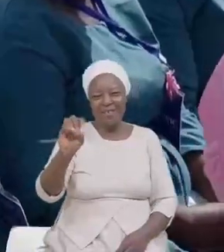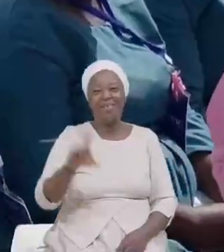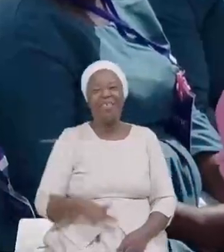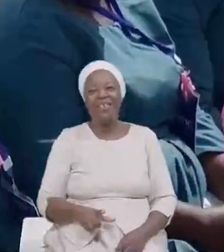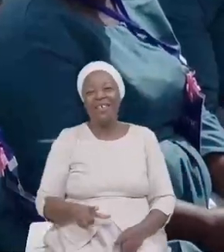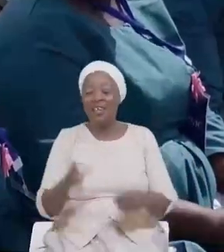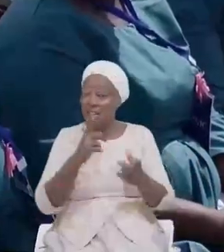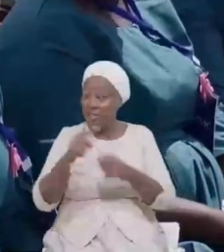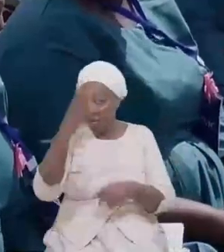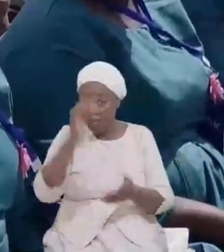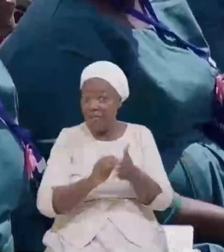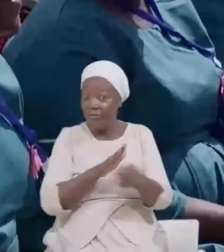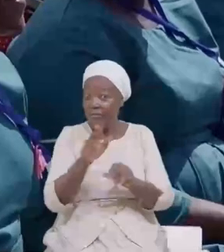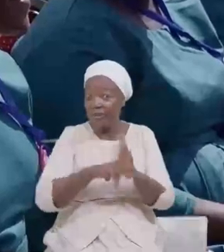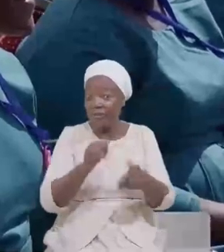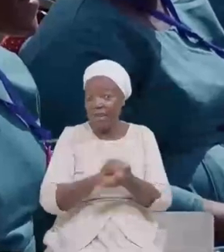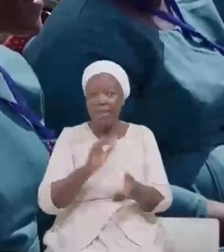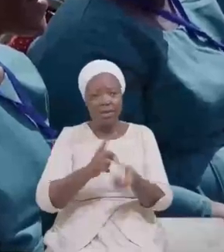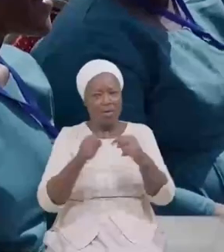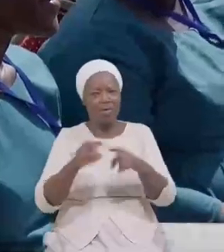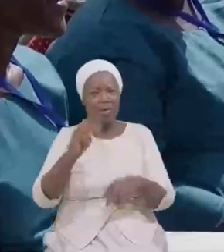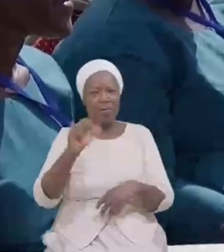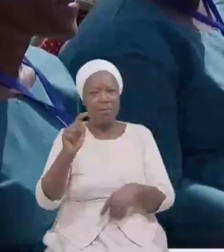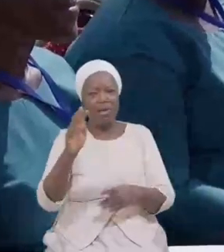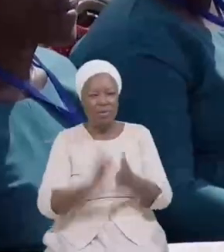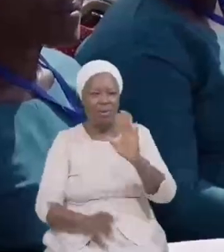Matthieu, au chapitre 1, verset